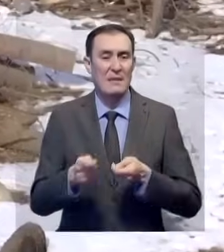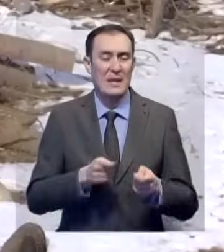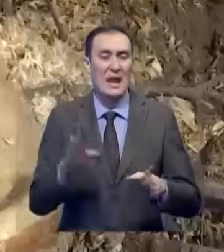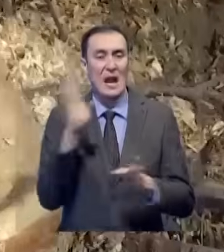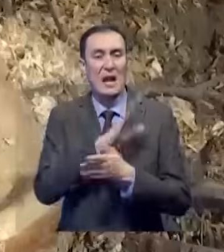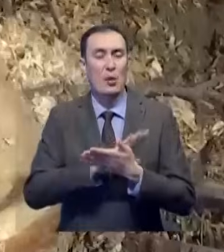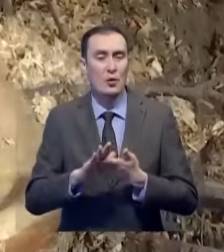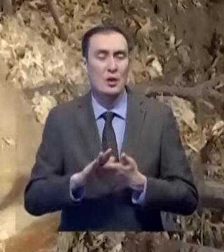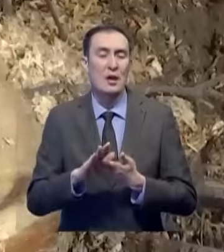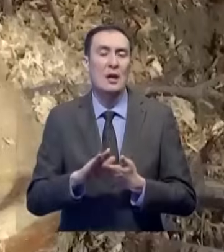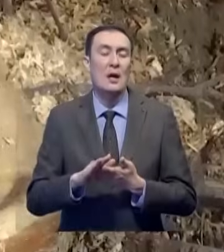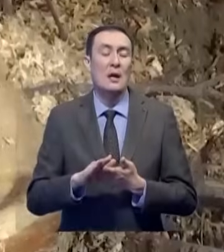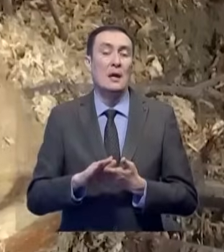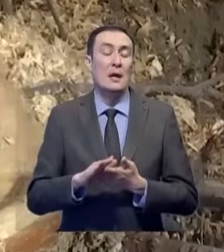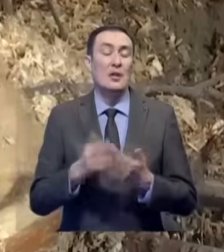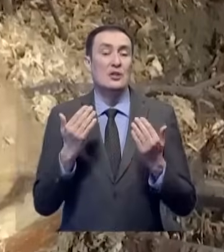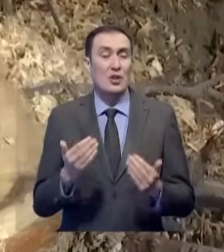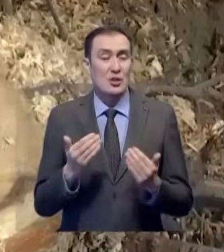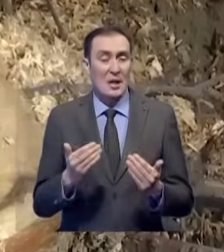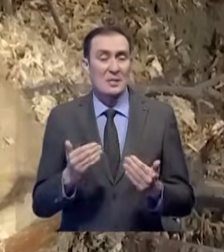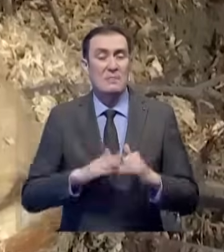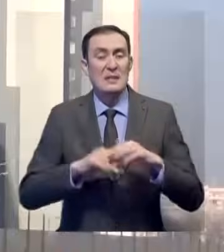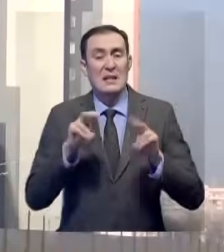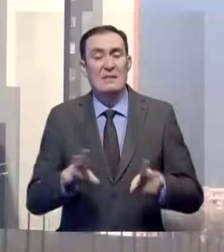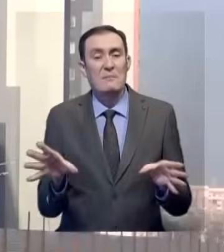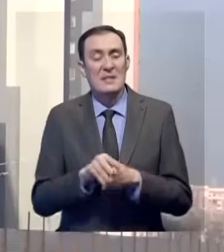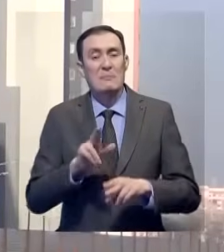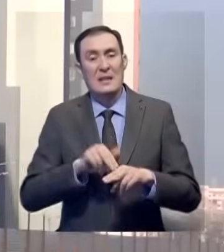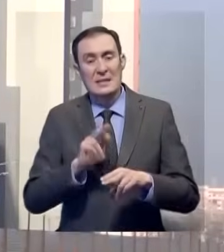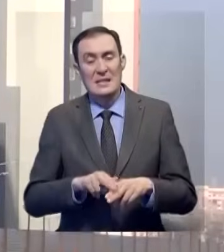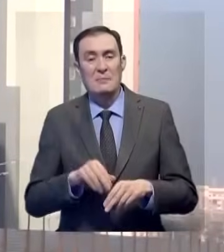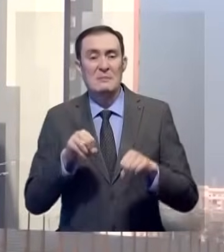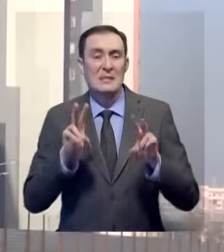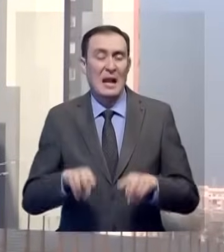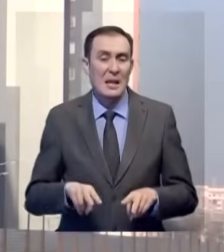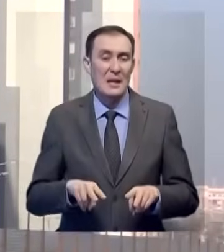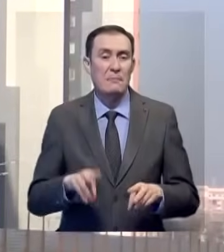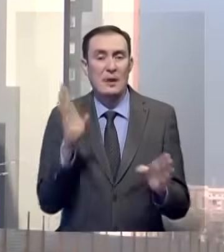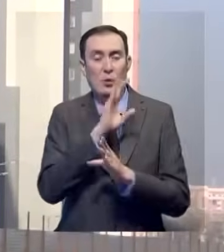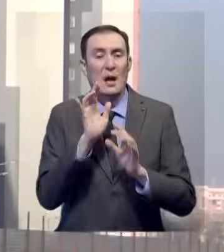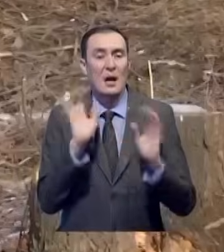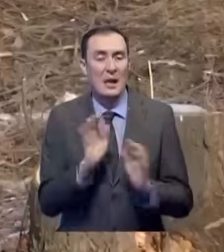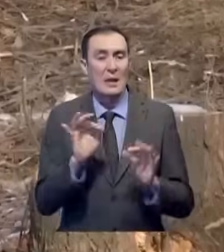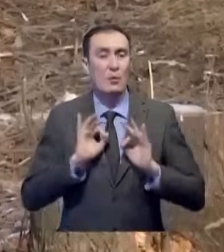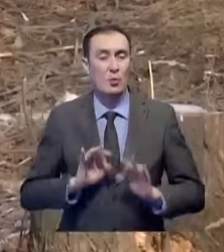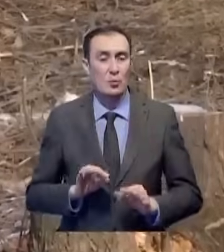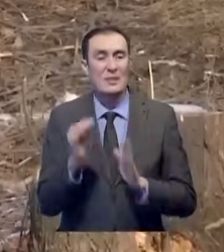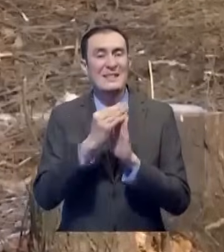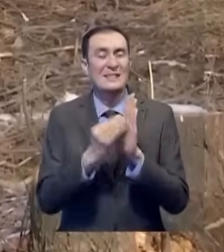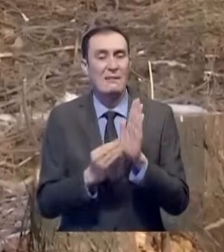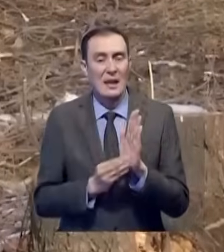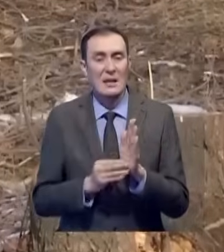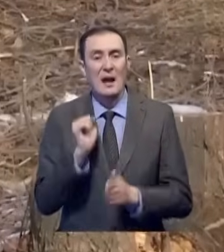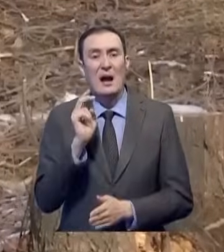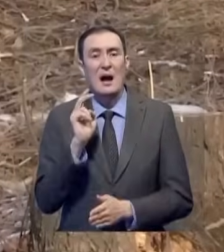Управлении экологии и окружающей среды. Сейчас экологи с полицейскими и сотрудниками специализированной природоохранной прокуратуры составляют